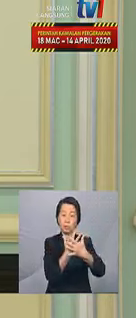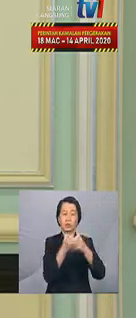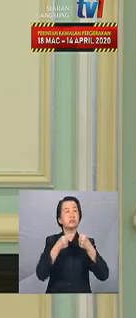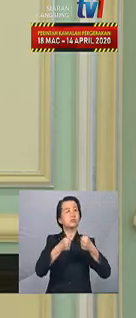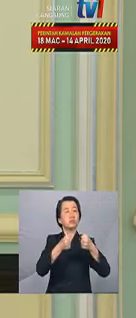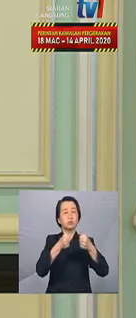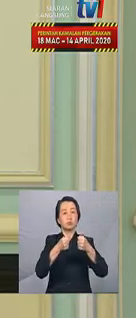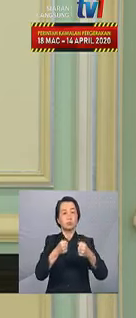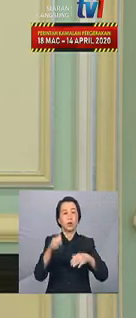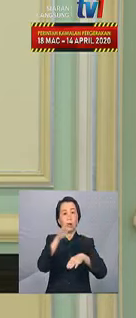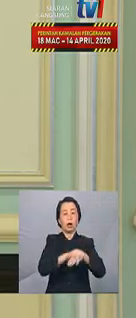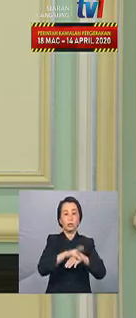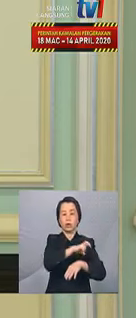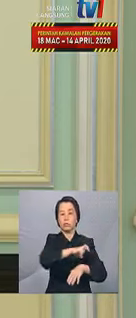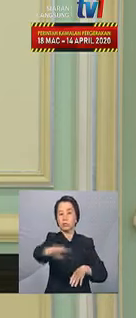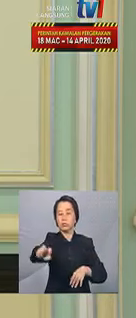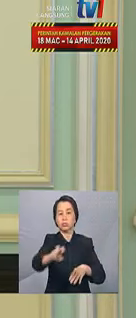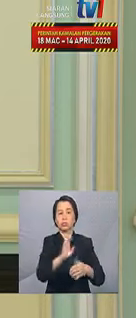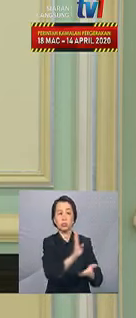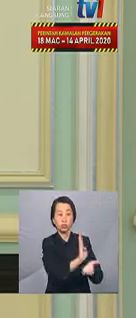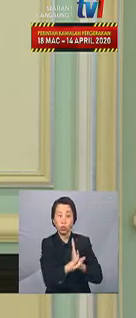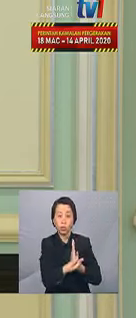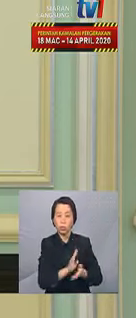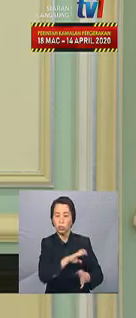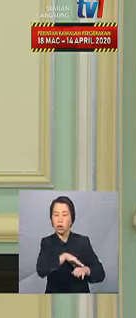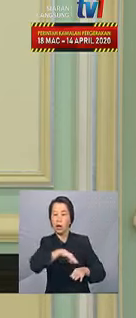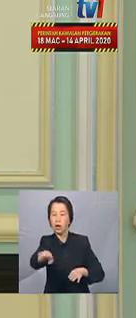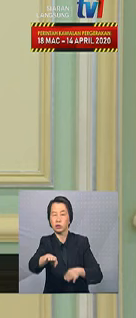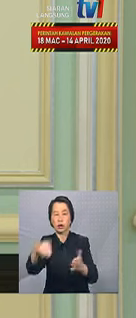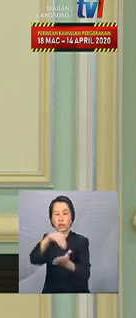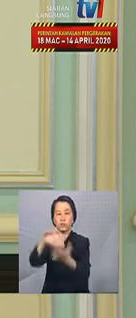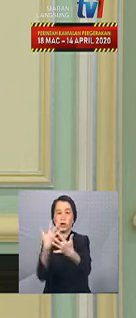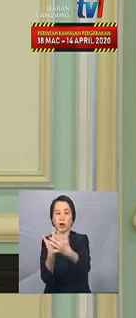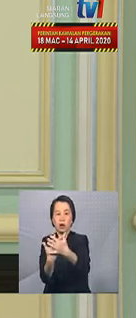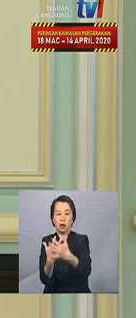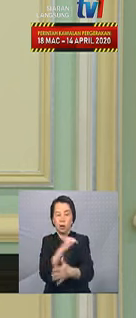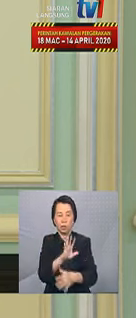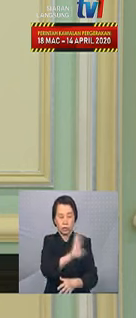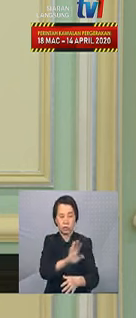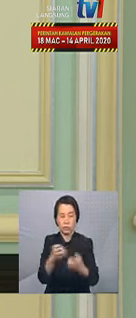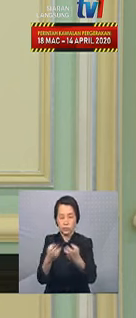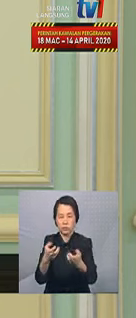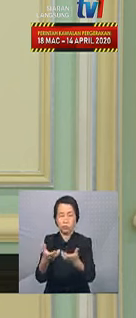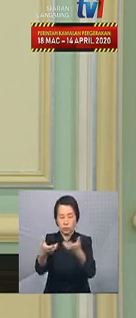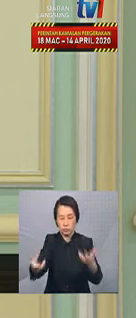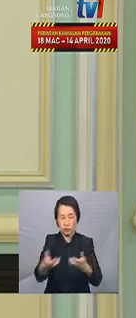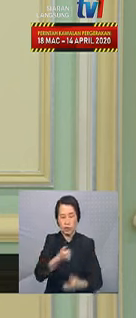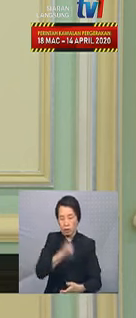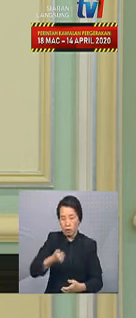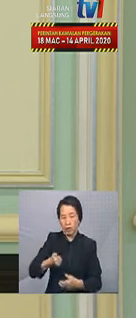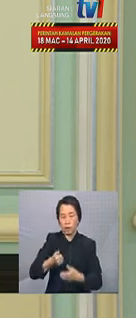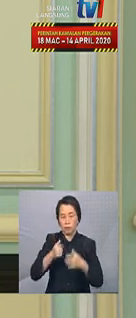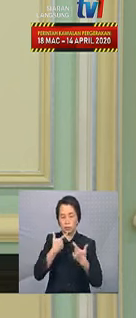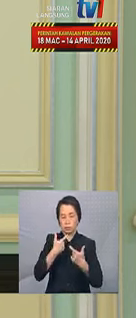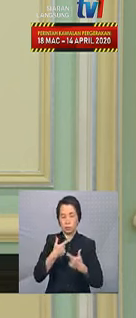bantuan pengangkutan ke pusat kuarantin dan juga usaha mereka di dalam penghasilan unit peralatan perlindungan